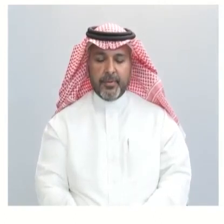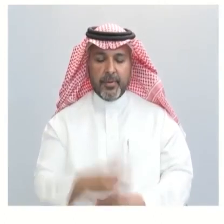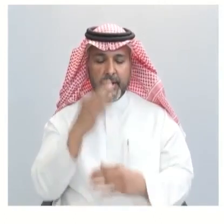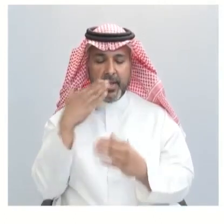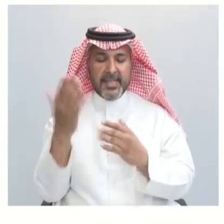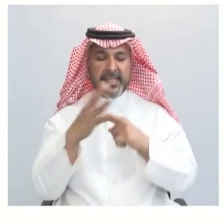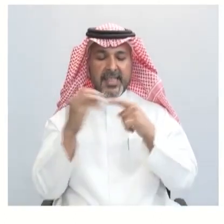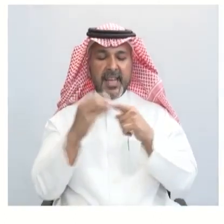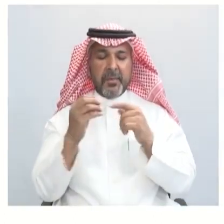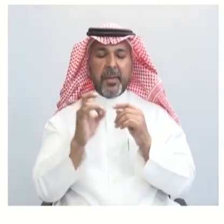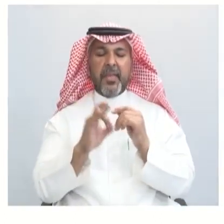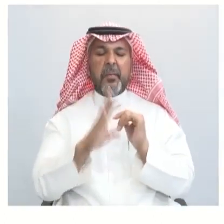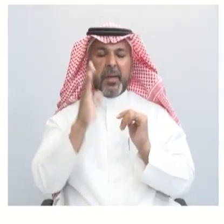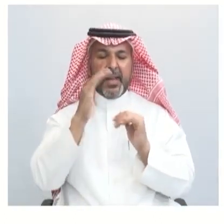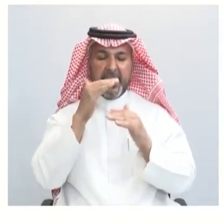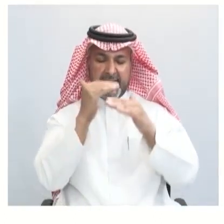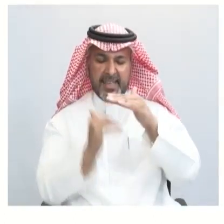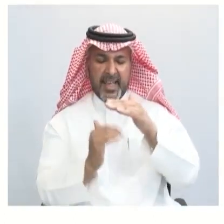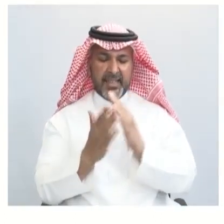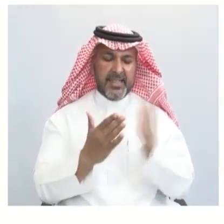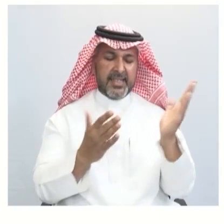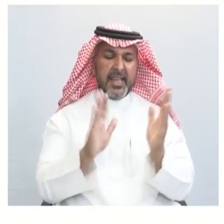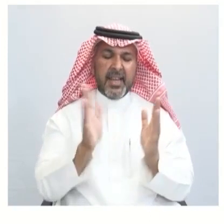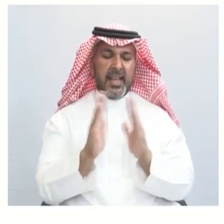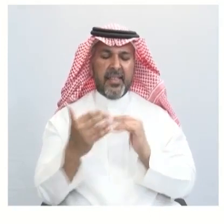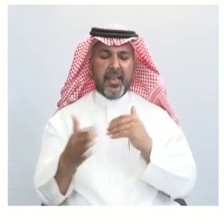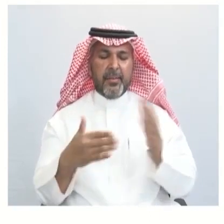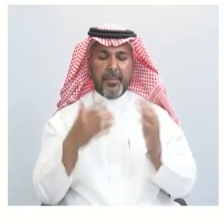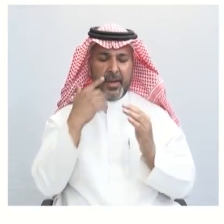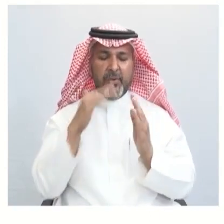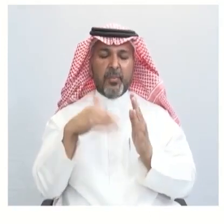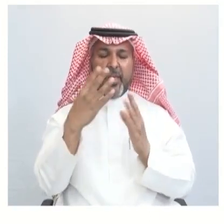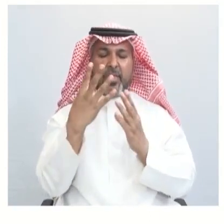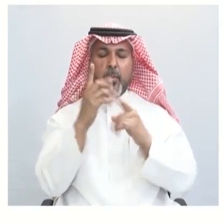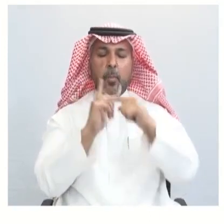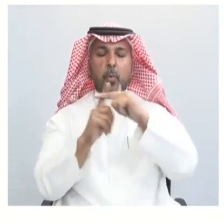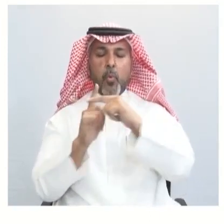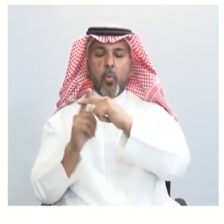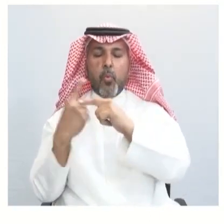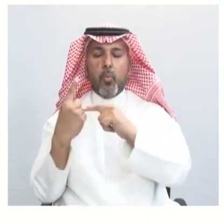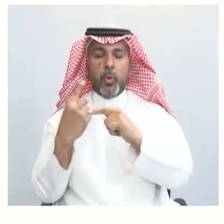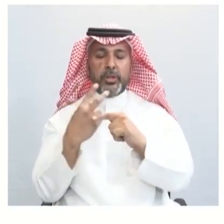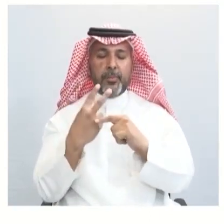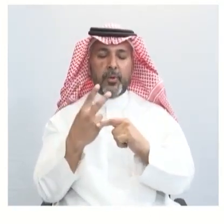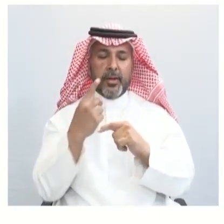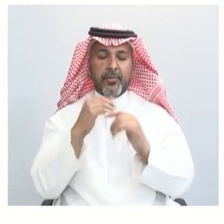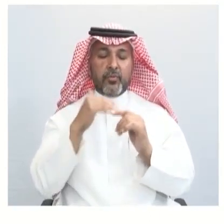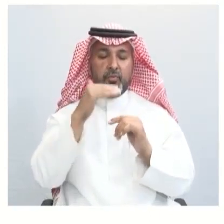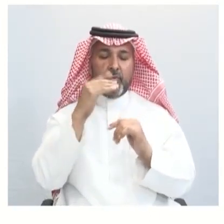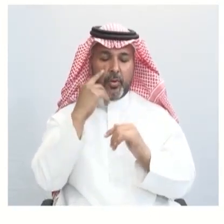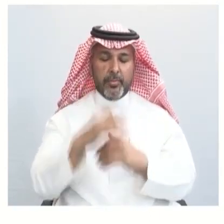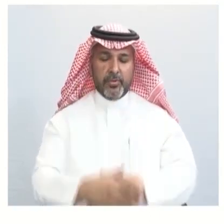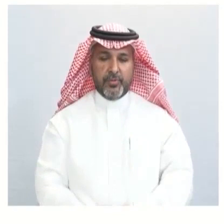سنستفنو وراح ناخذ الاعداد اللي على في الجزء الموجب